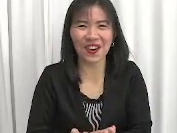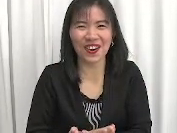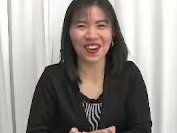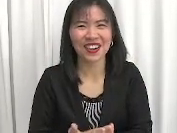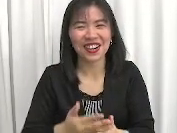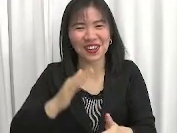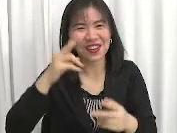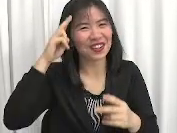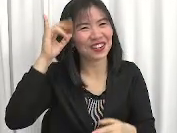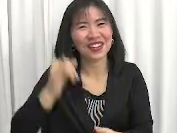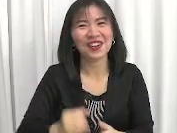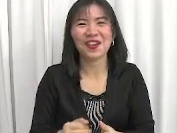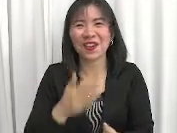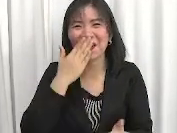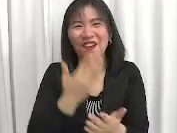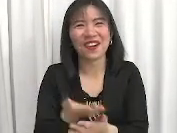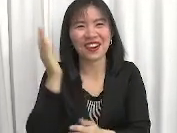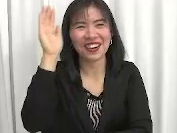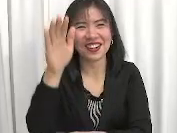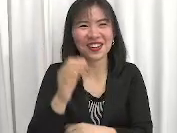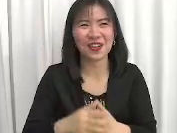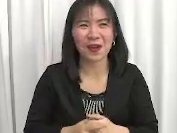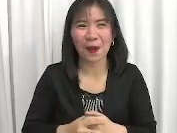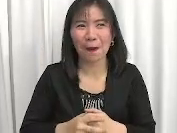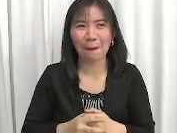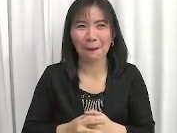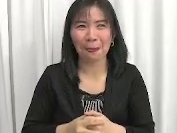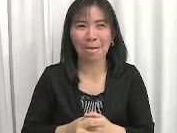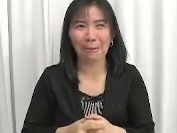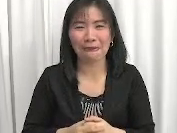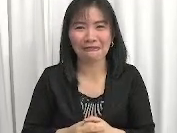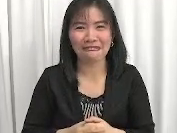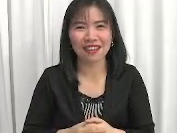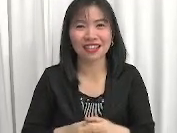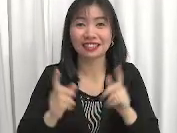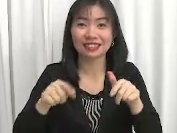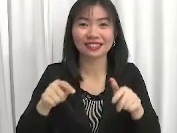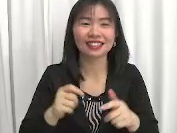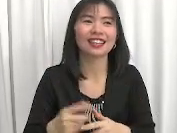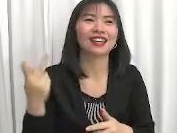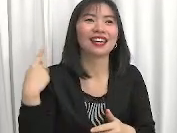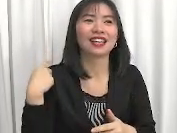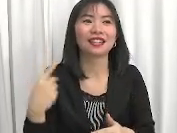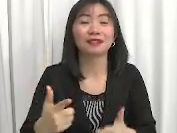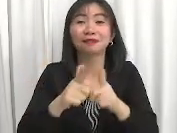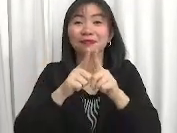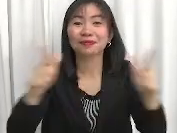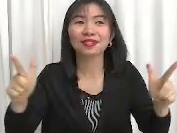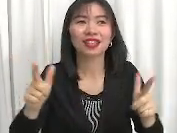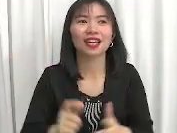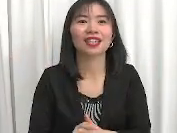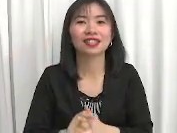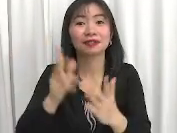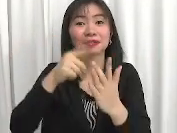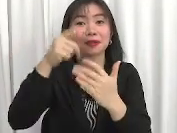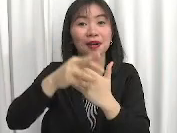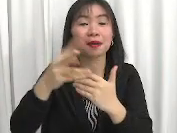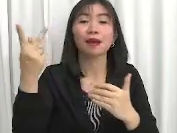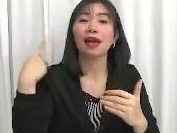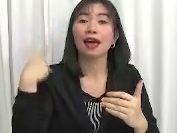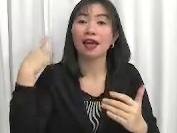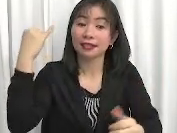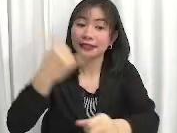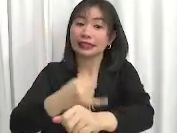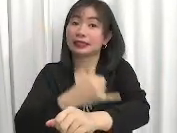eh. Panangiti eh. alam mo ang kagandahan ng ating programa sa church, ano? Paangat ng paangat eh.